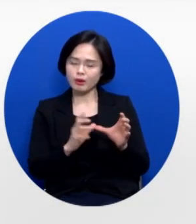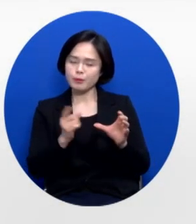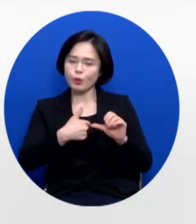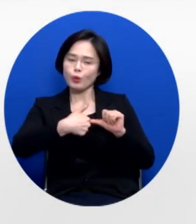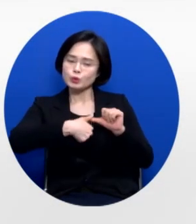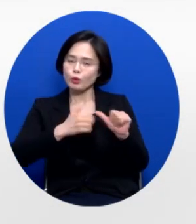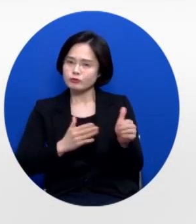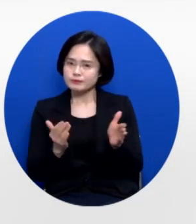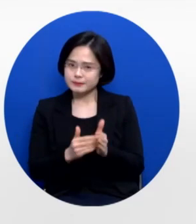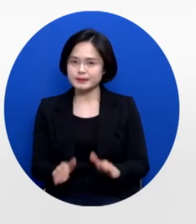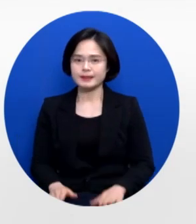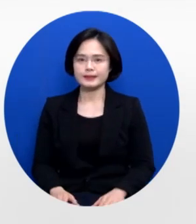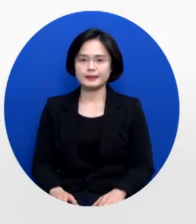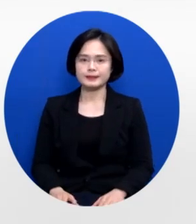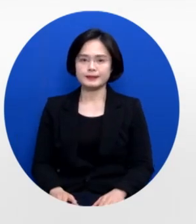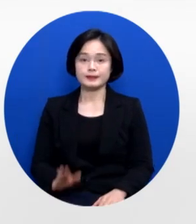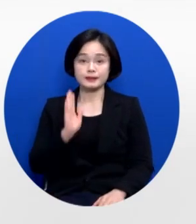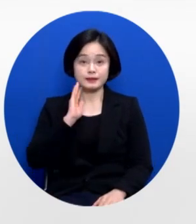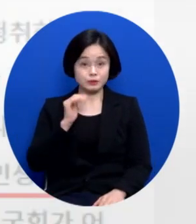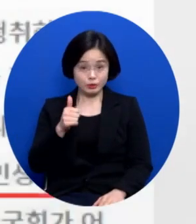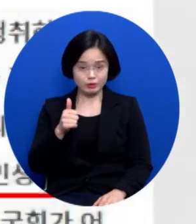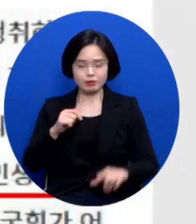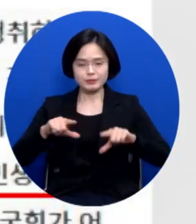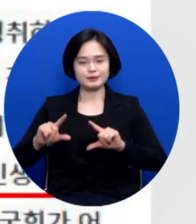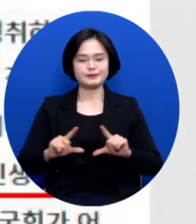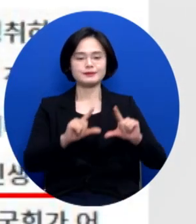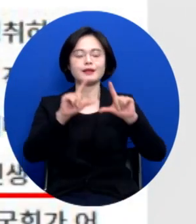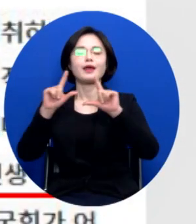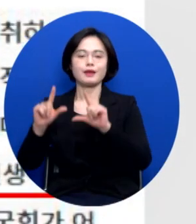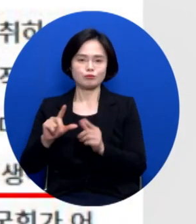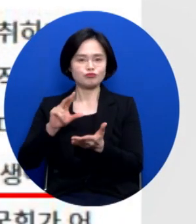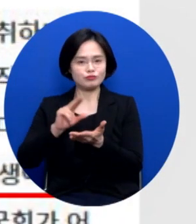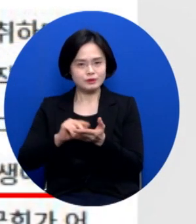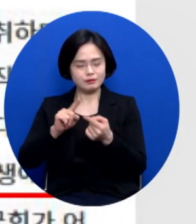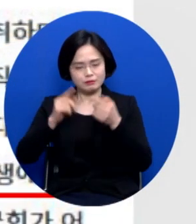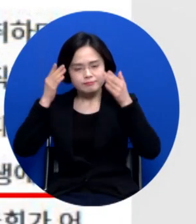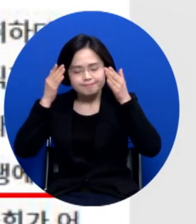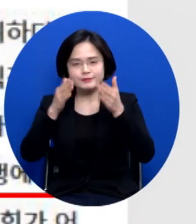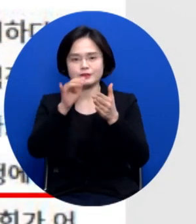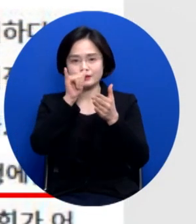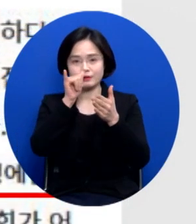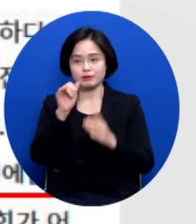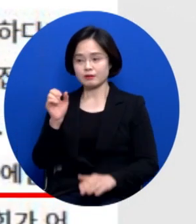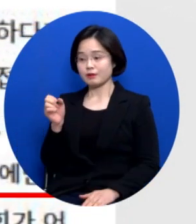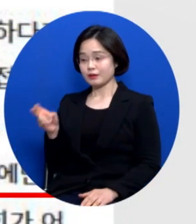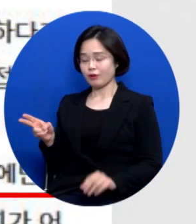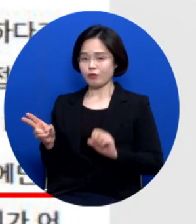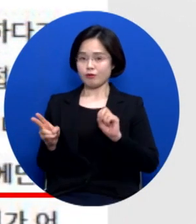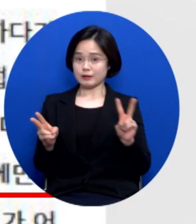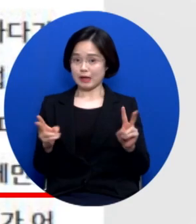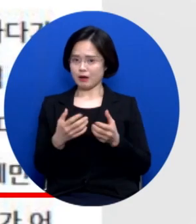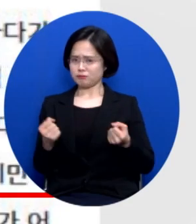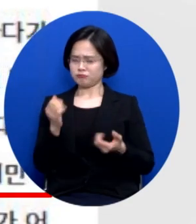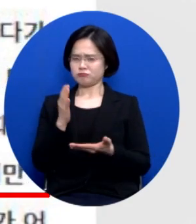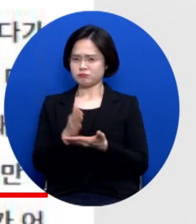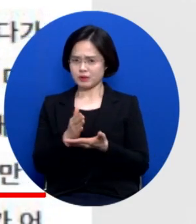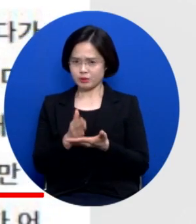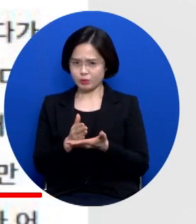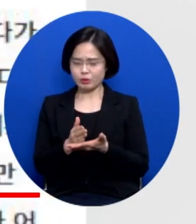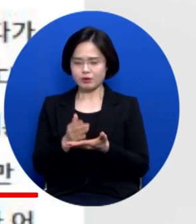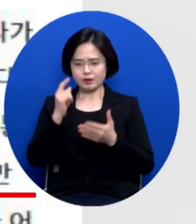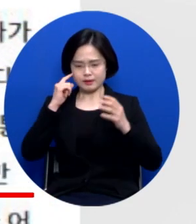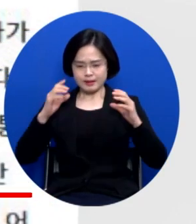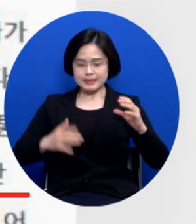이어 대통령은 민생 문제에 천착하다 보니 민생에는 여야도 좌우도 없고 민생에만 집중하면